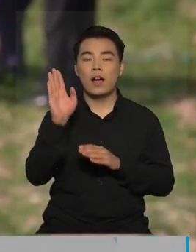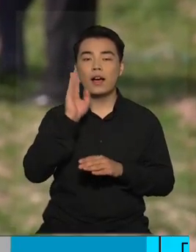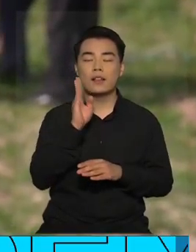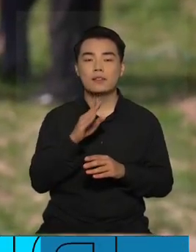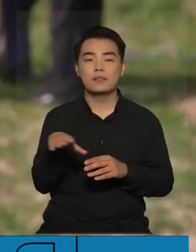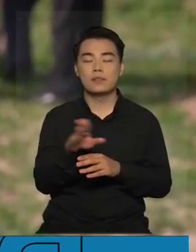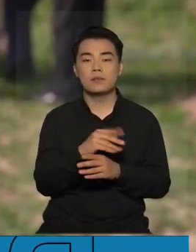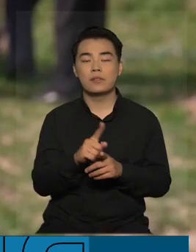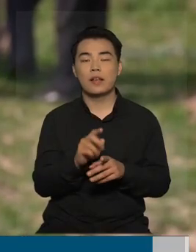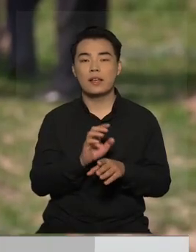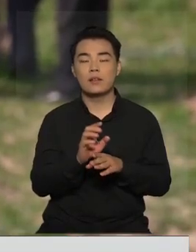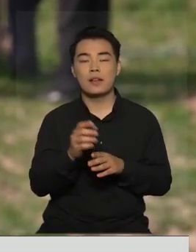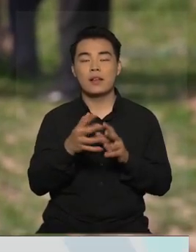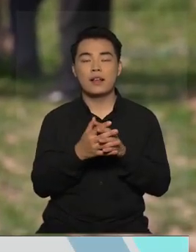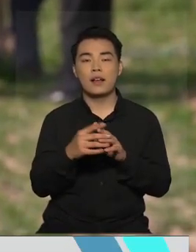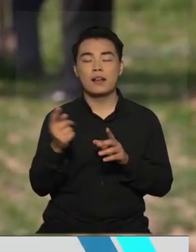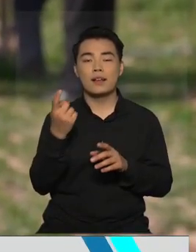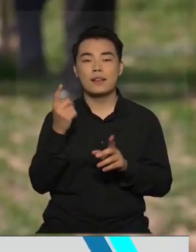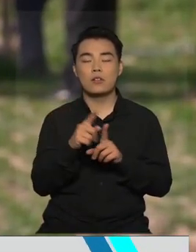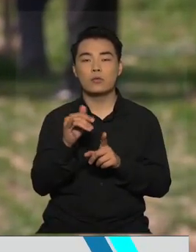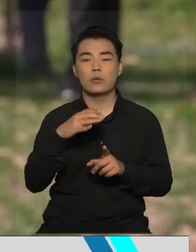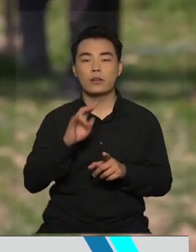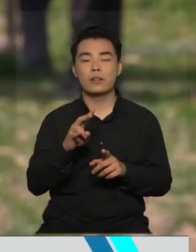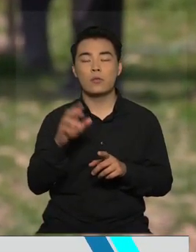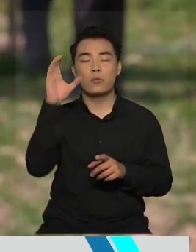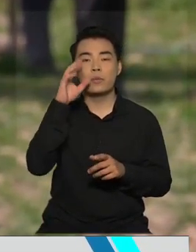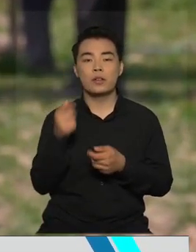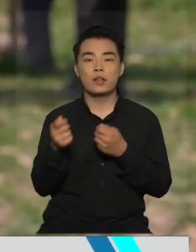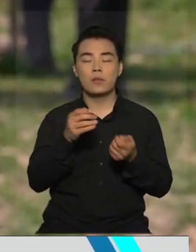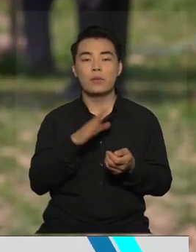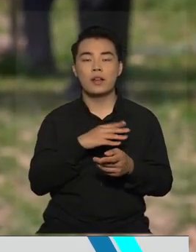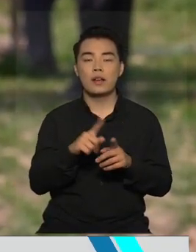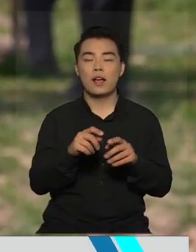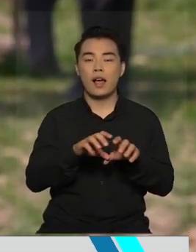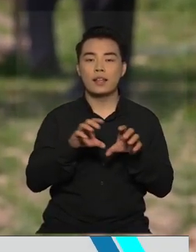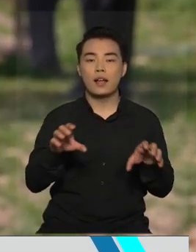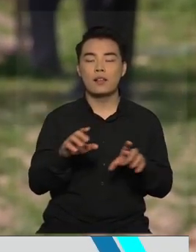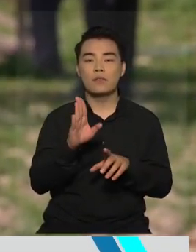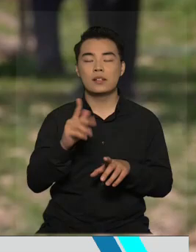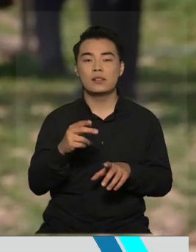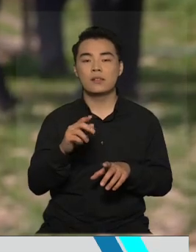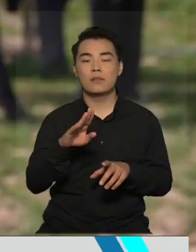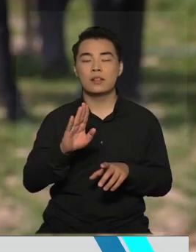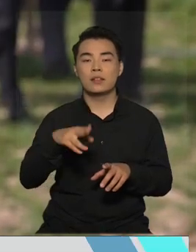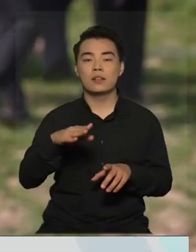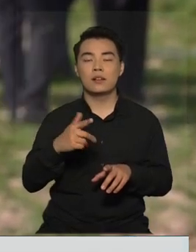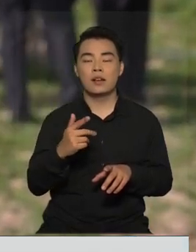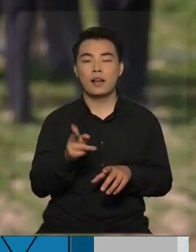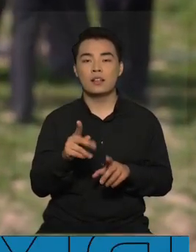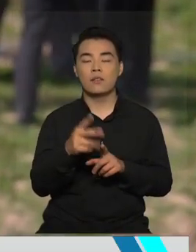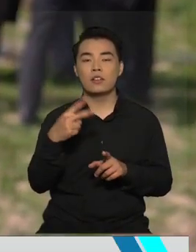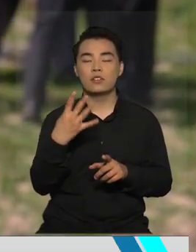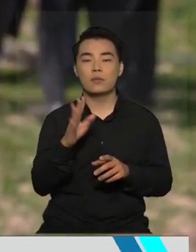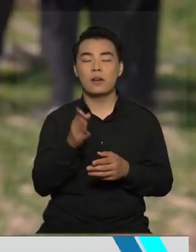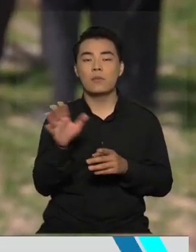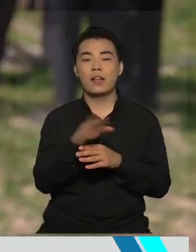Вся вода, поступающая в сельский округ Ошкон, поступает из Узбекистана через каналы ВТК-15, ВТК-24. Так как многим